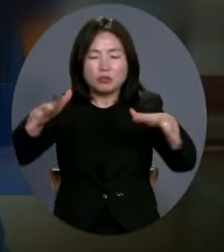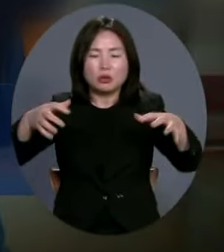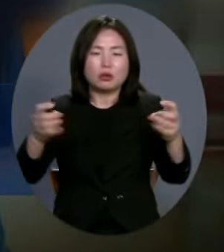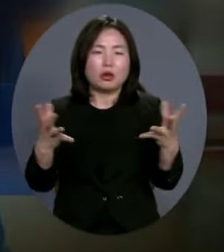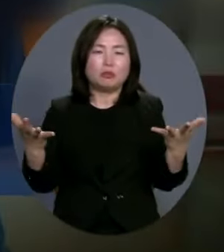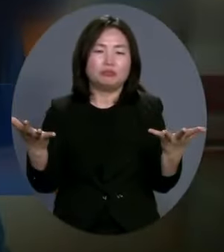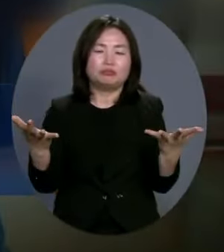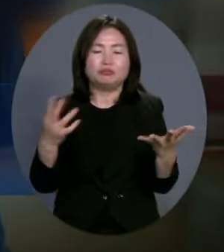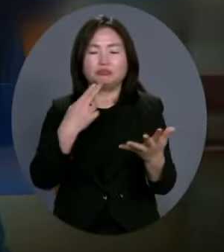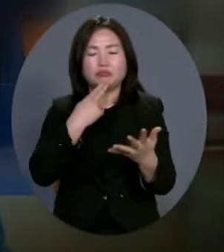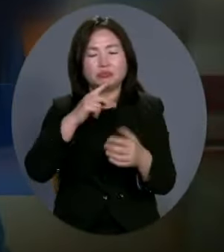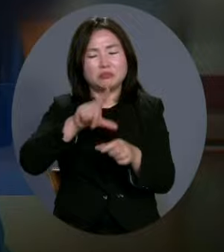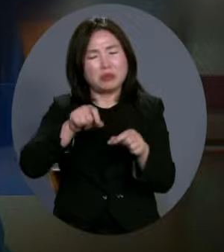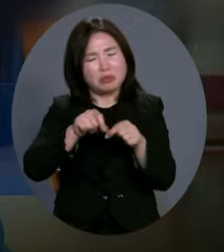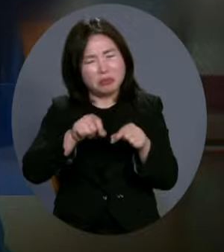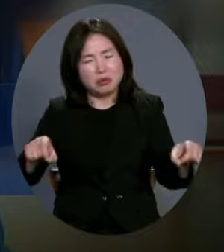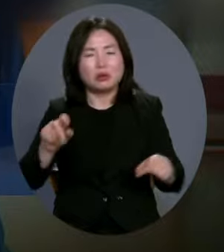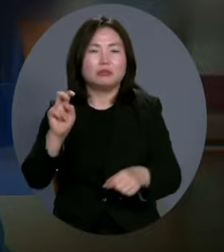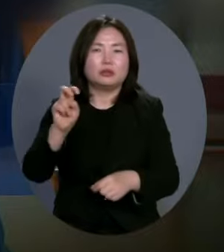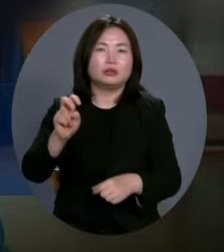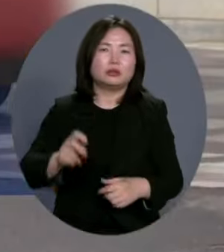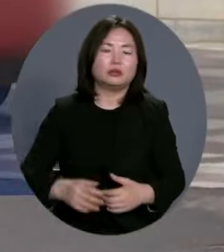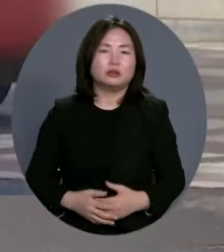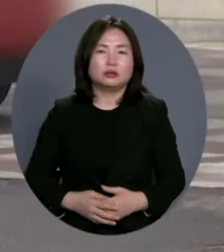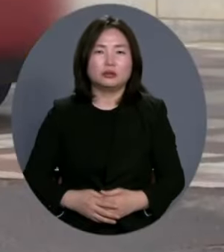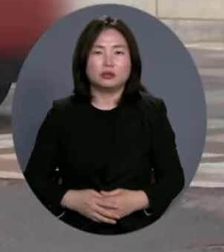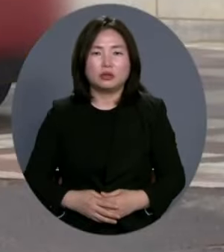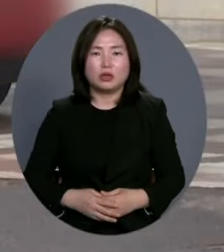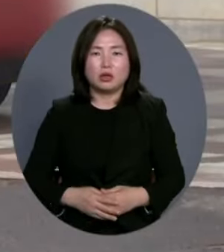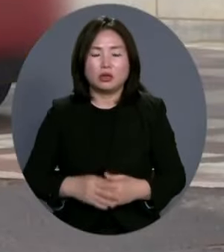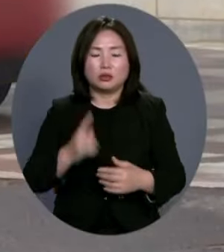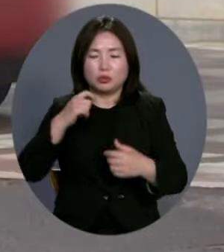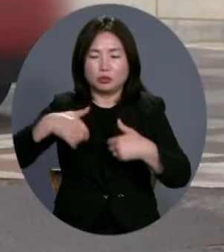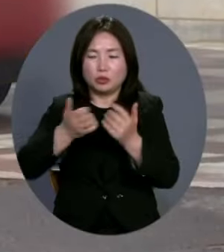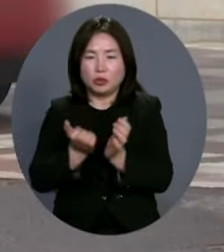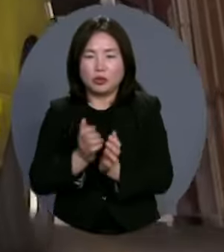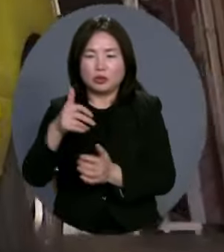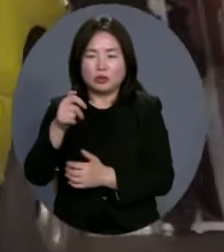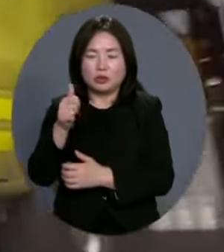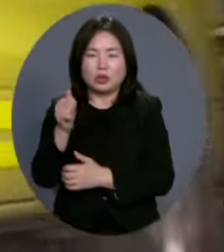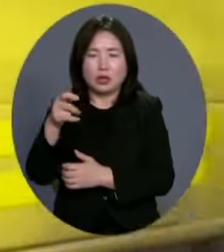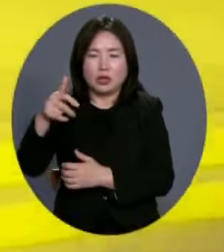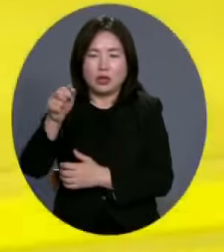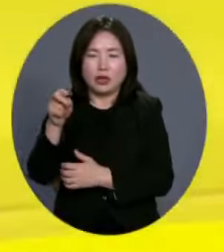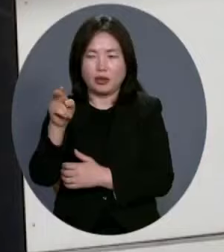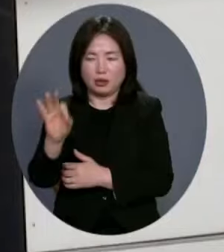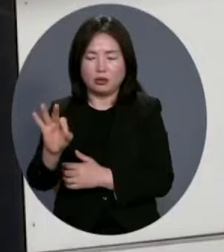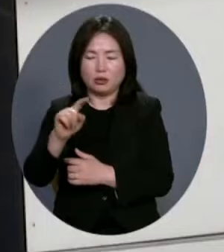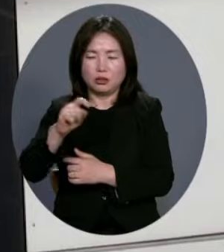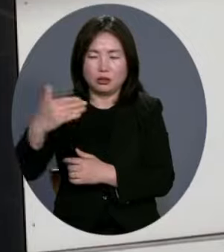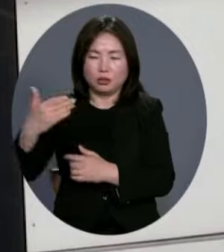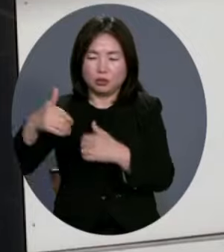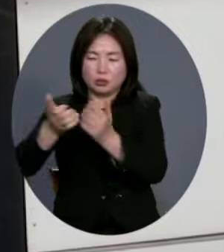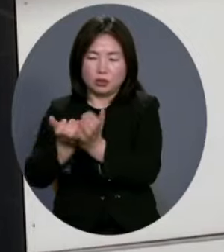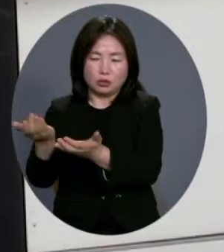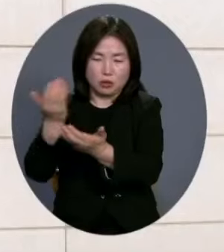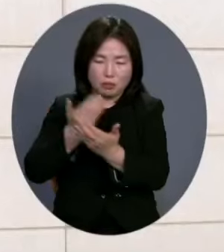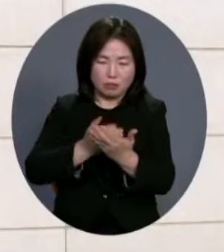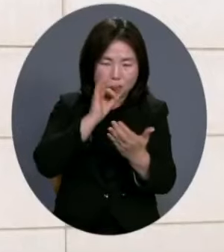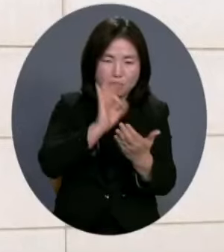자체도 못하고 있지 않습니까? 잔잔하지 않겠습니까? 지금. 더불어민주당 최혜영 의원이 소방청으로부터 제출받은 자료에